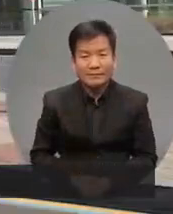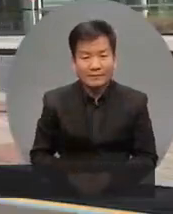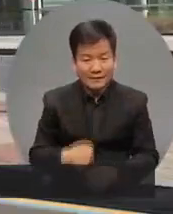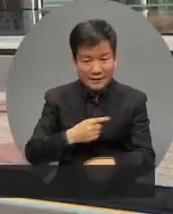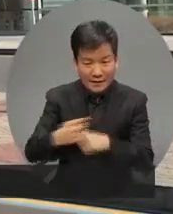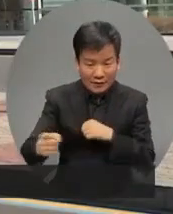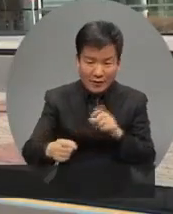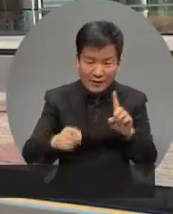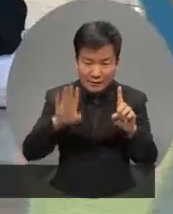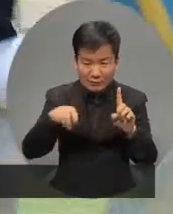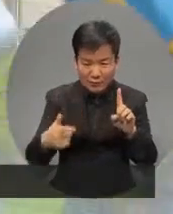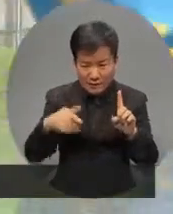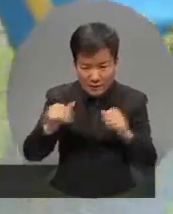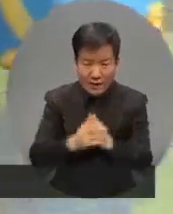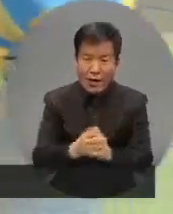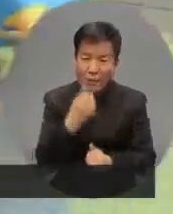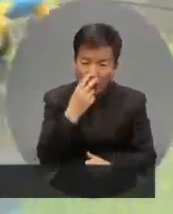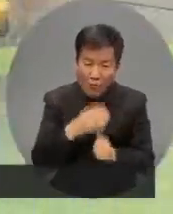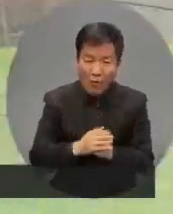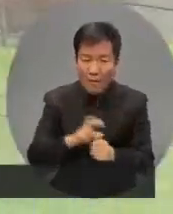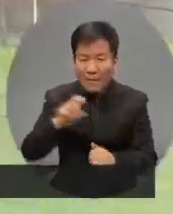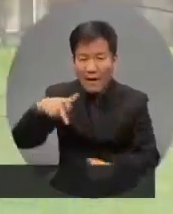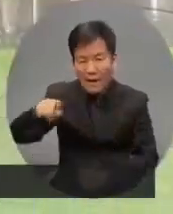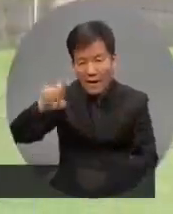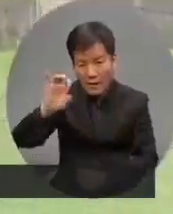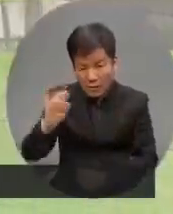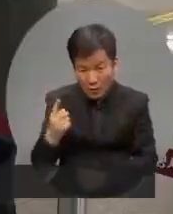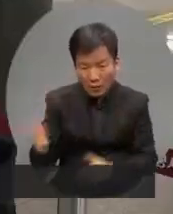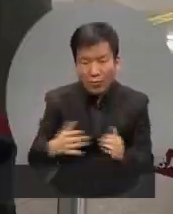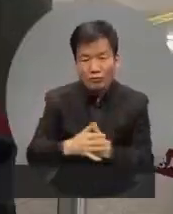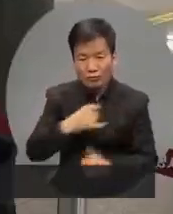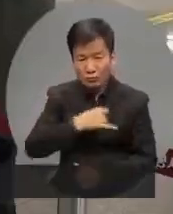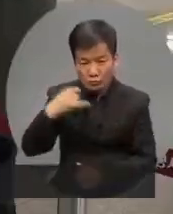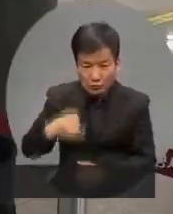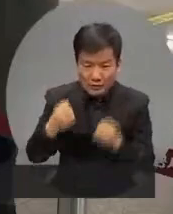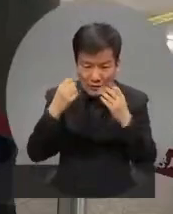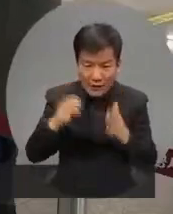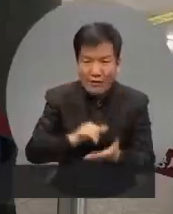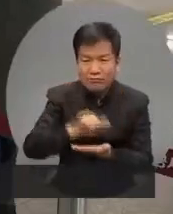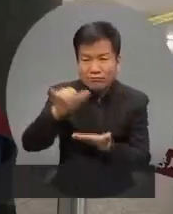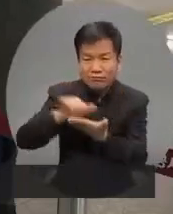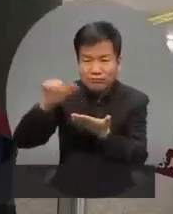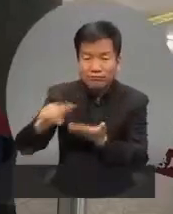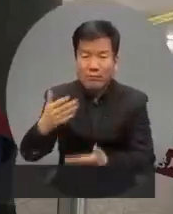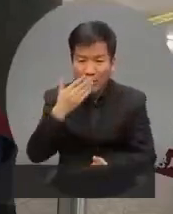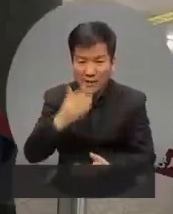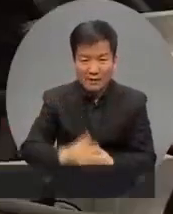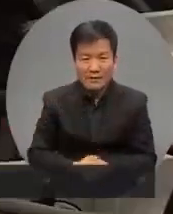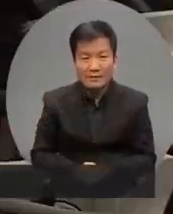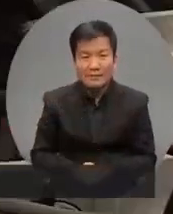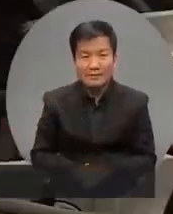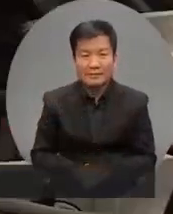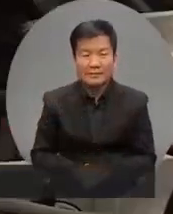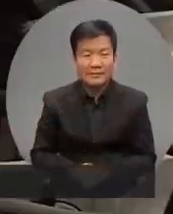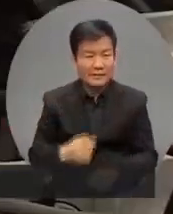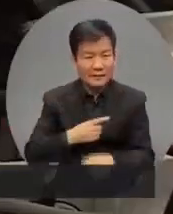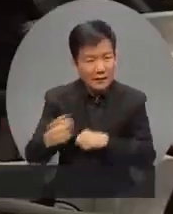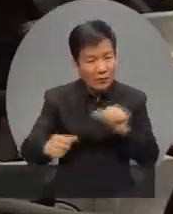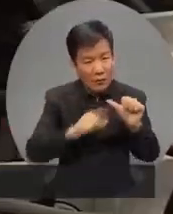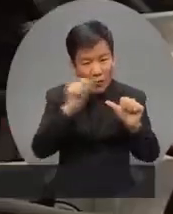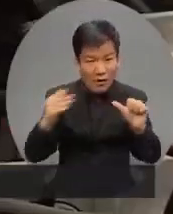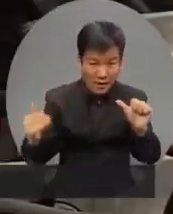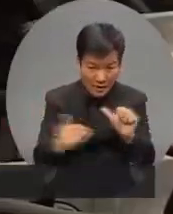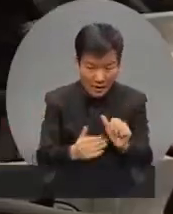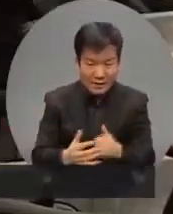내년 1분기에도 홍콩과 마카오, 중국 등 신규 노선 취항이 줄줄이 예고된 청주공항. 내년